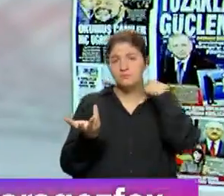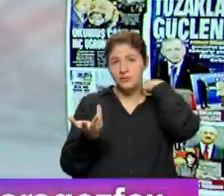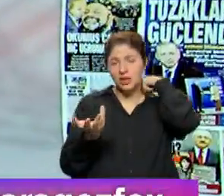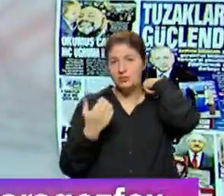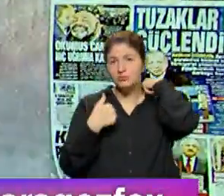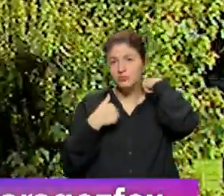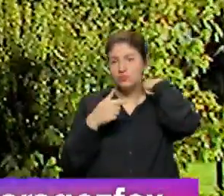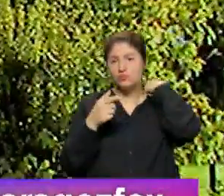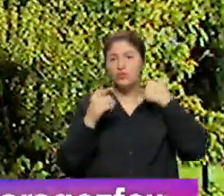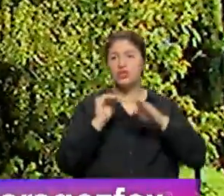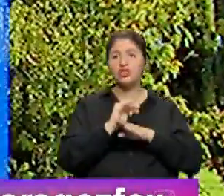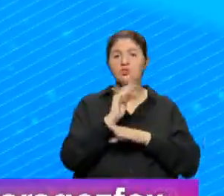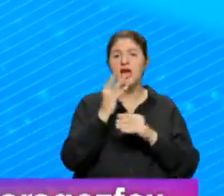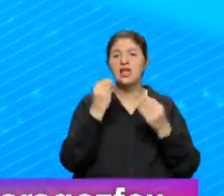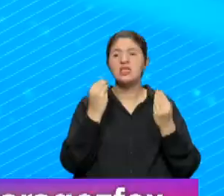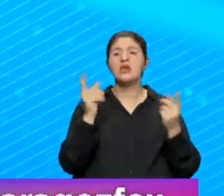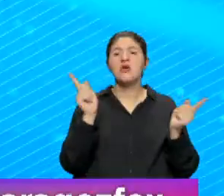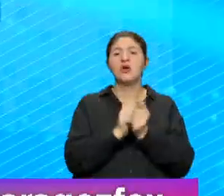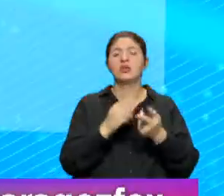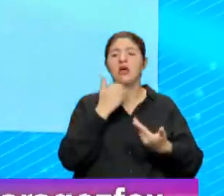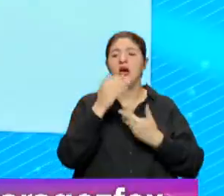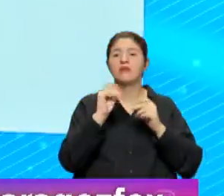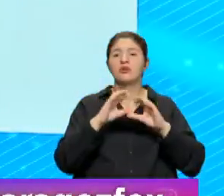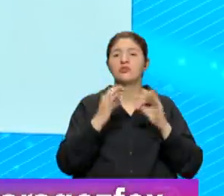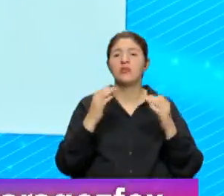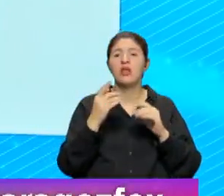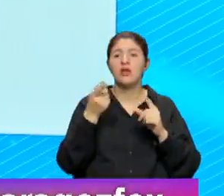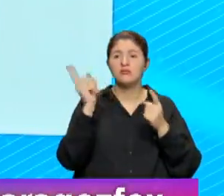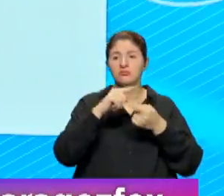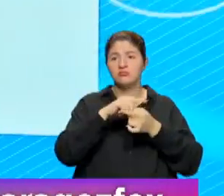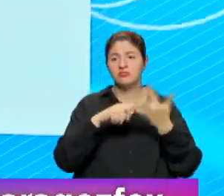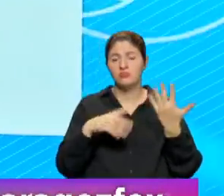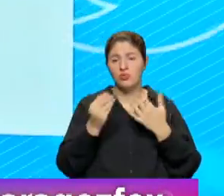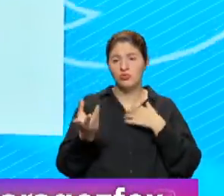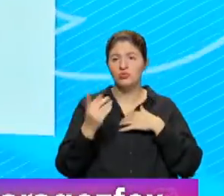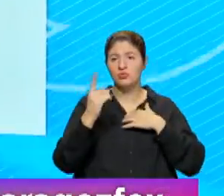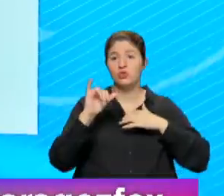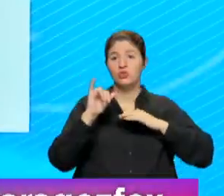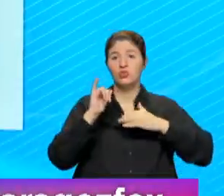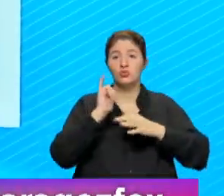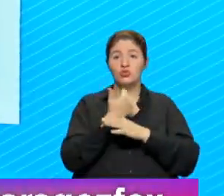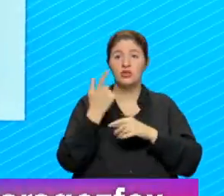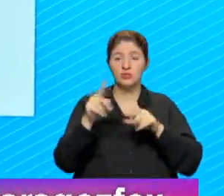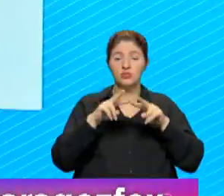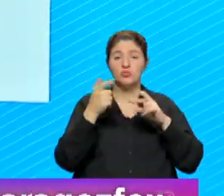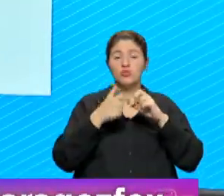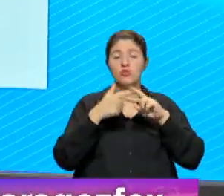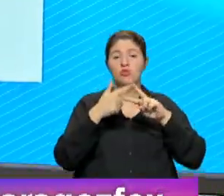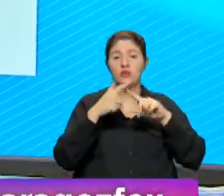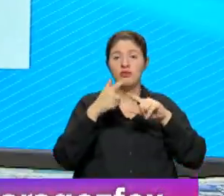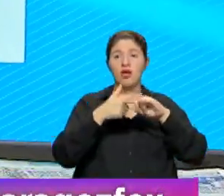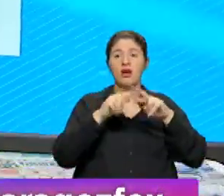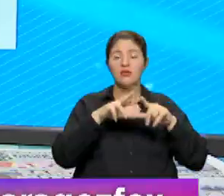yaşadığımızı da en iyi özetleyen cümlelerin arka arkaya sıralanışı bir Ustadan muratan Mungan